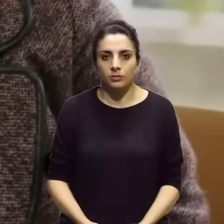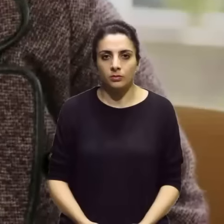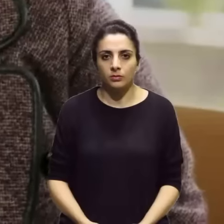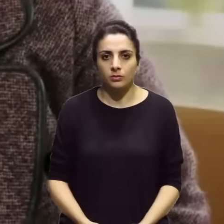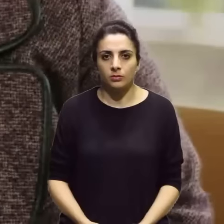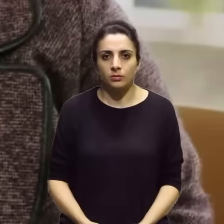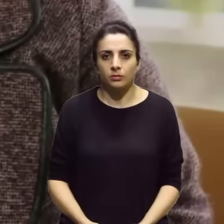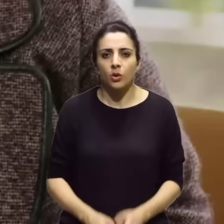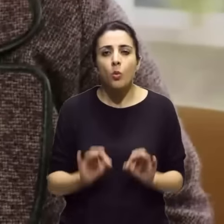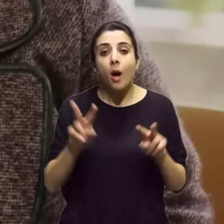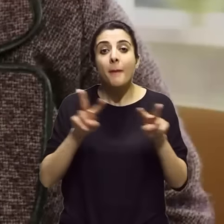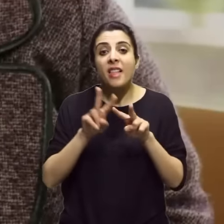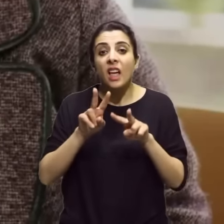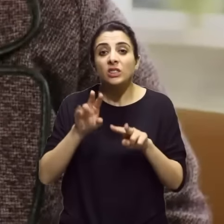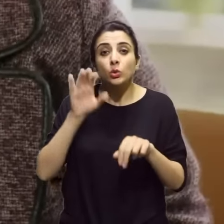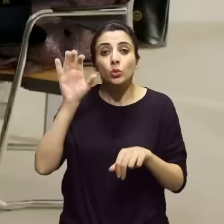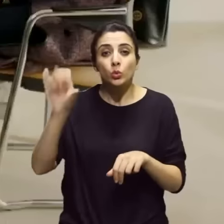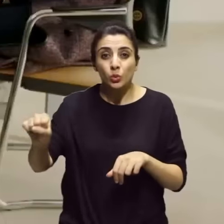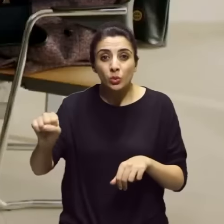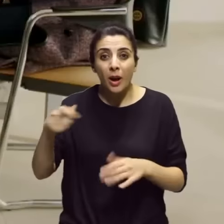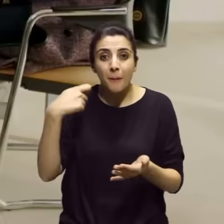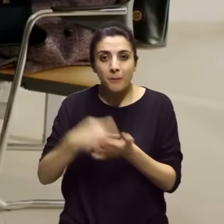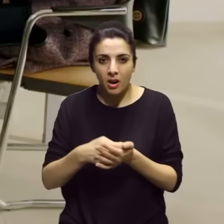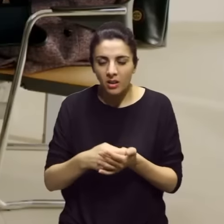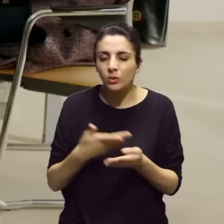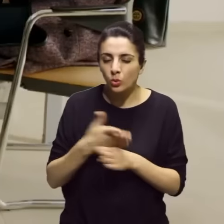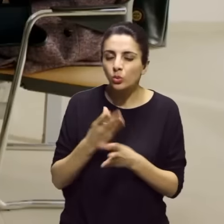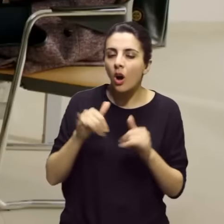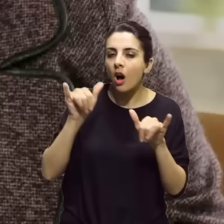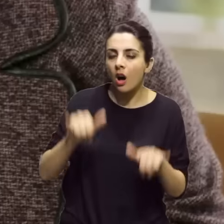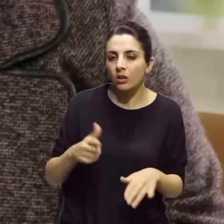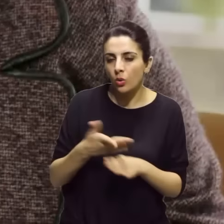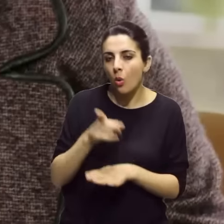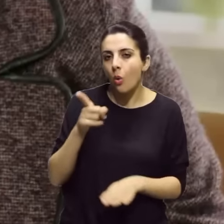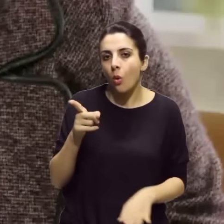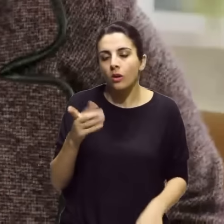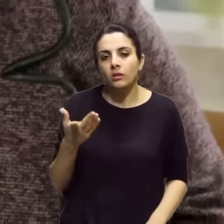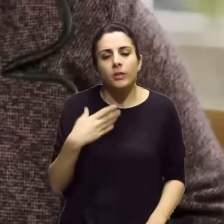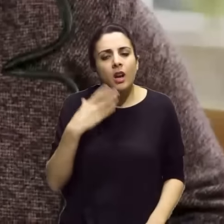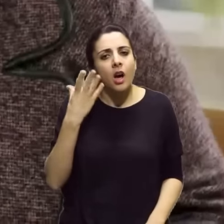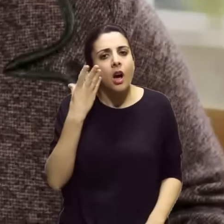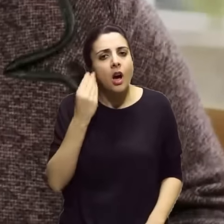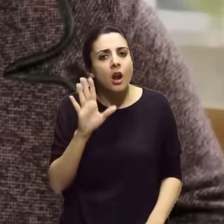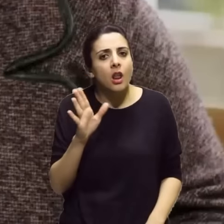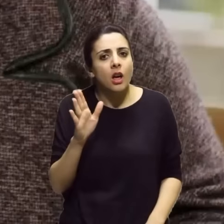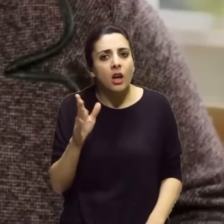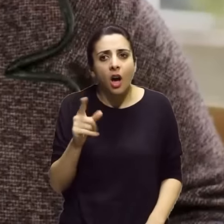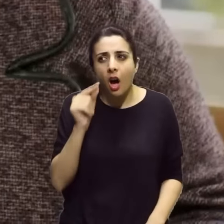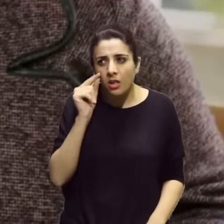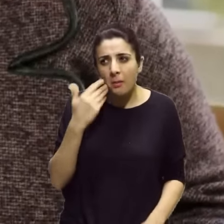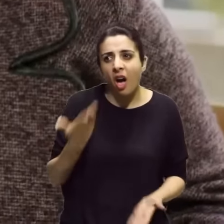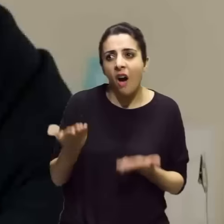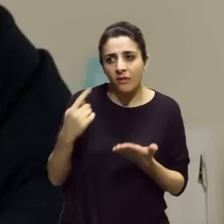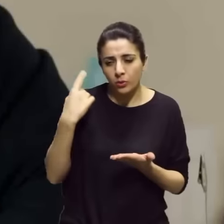Ofisteler. Kesin menteş tuttu odamı. Değil mi? Çok haklısın. Tabii ki o. Yani ben anlamadım ki, hafife mi aldık bu adamı